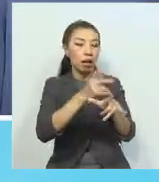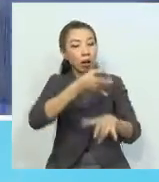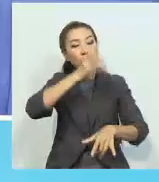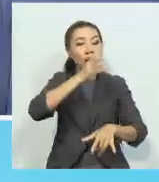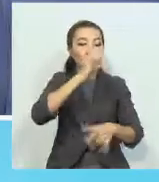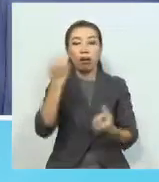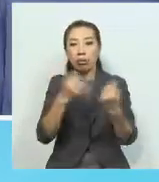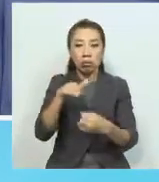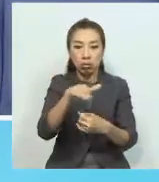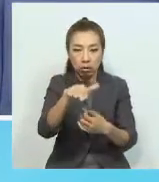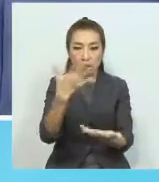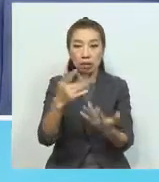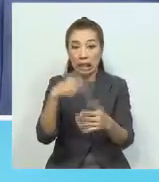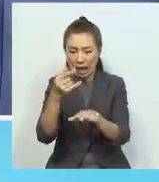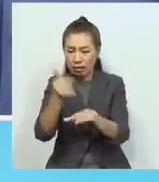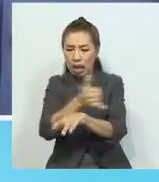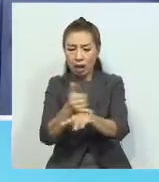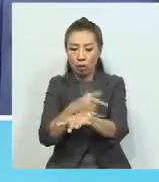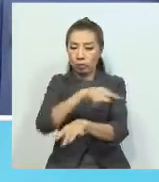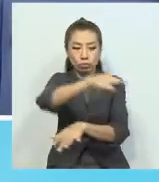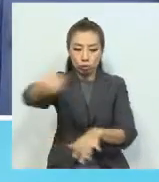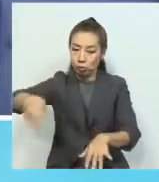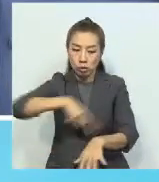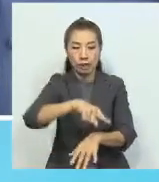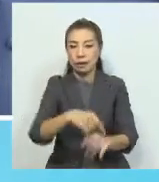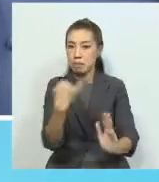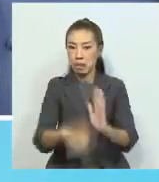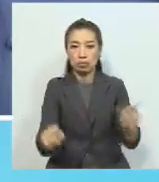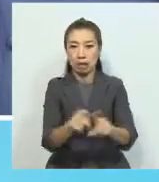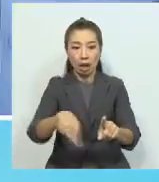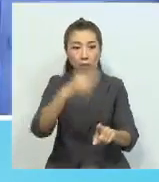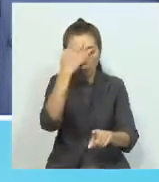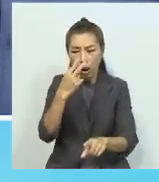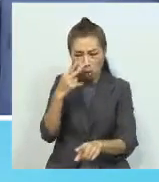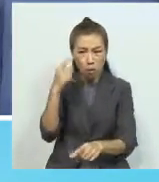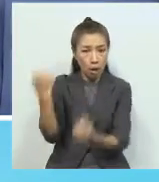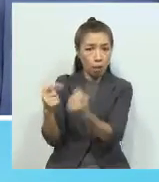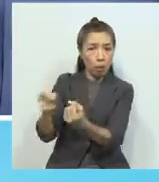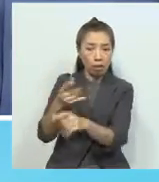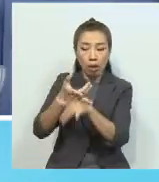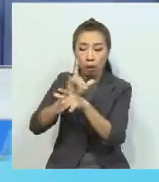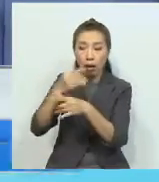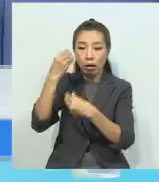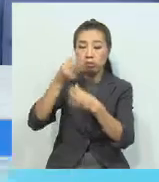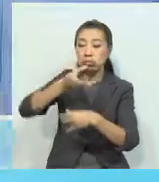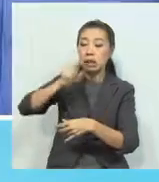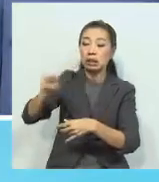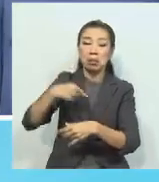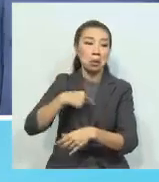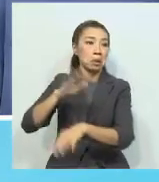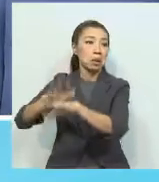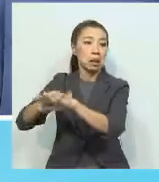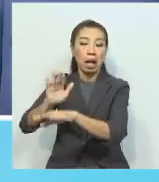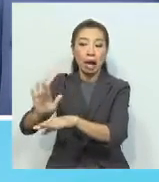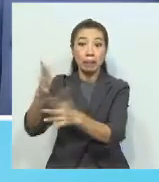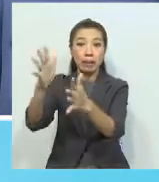ที่ร่วมไปเดินทางไปด้วยนะก็ต้องถูกพิจารณาด้วยเหมือนกันนะในการที่ไม่ห้ามปรามนะนั้นรถโดยสารรถ